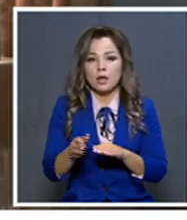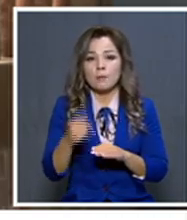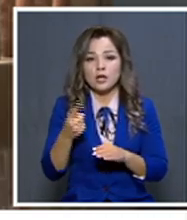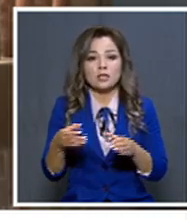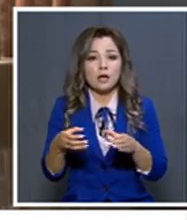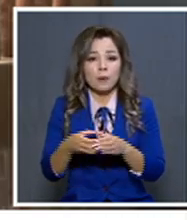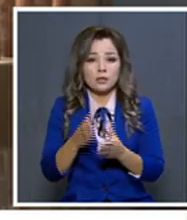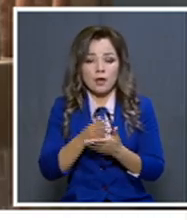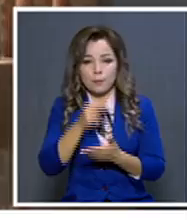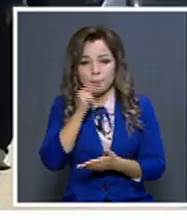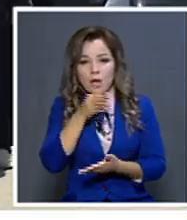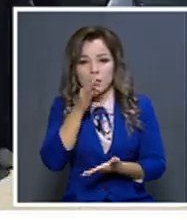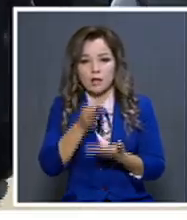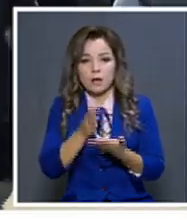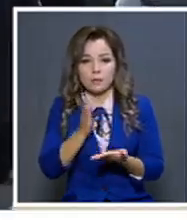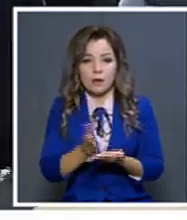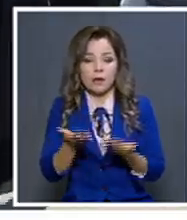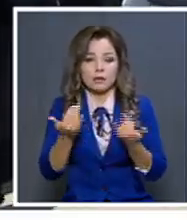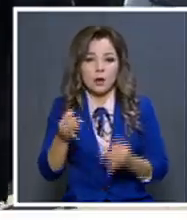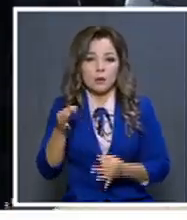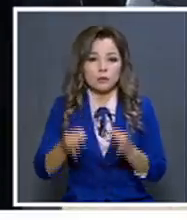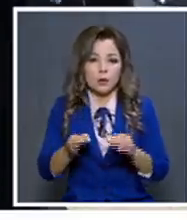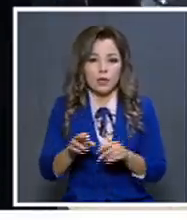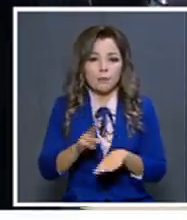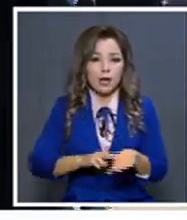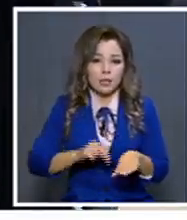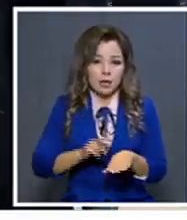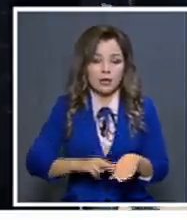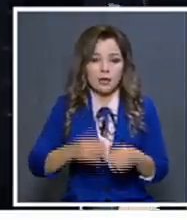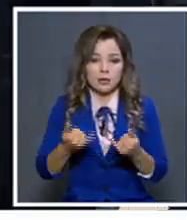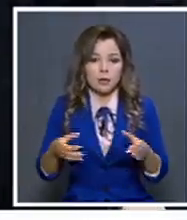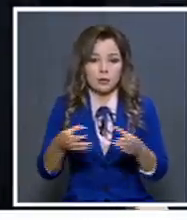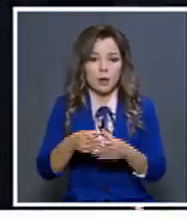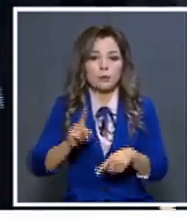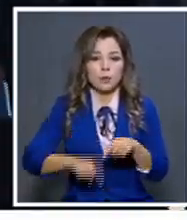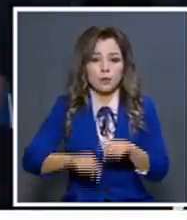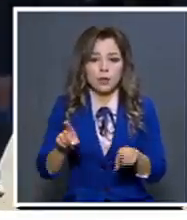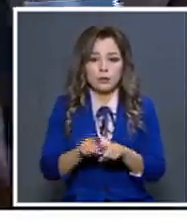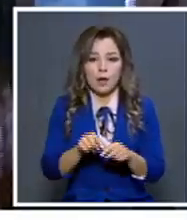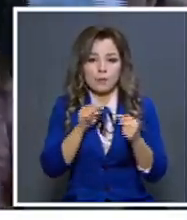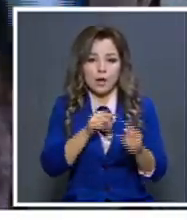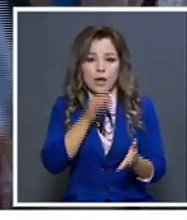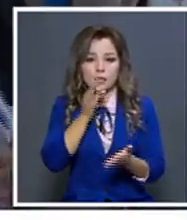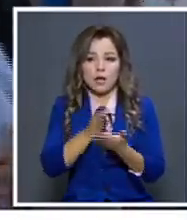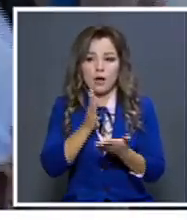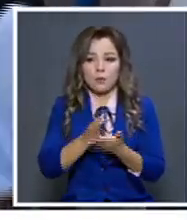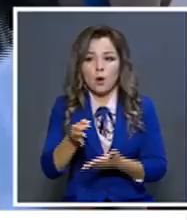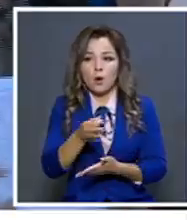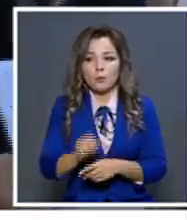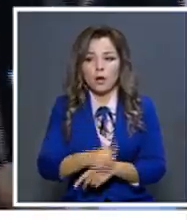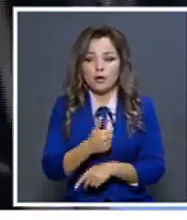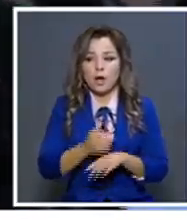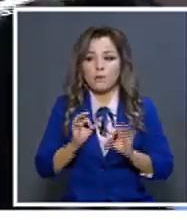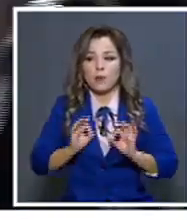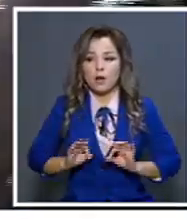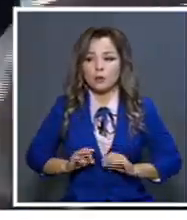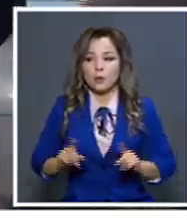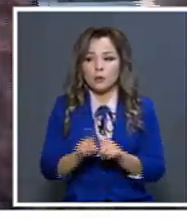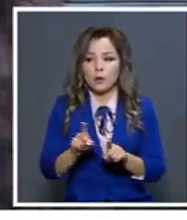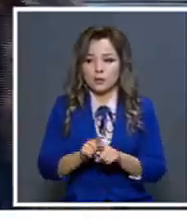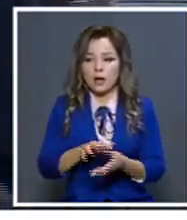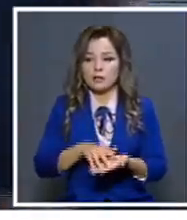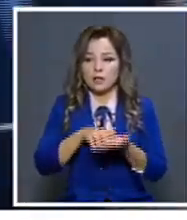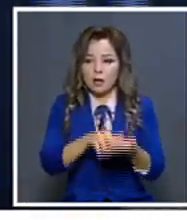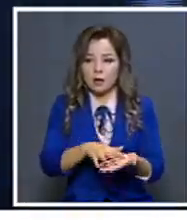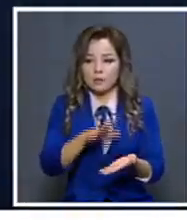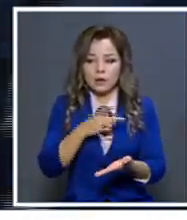бойынша кінәлі деп танылды. Алайда сотталған полицейлердің туыстары бұл шешімге түбегейлі қарсы. Олар облыс прокурорынан араша сұрап, өткен сенбіден